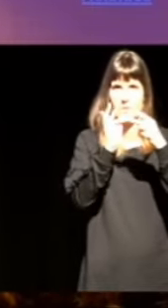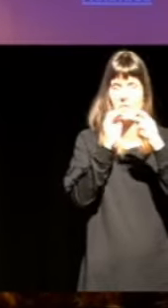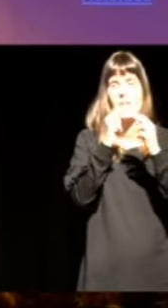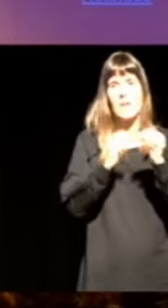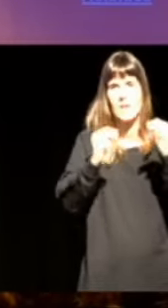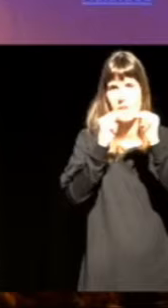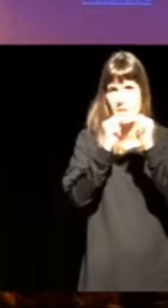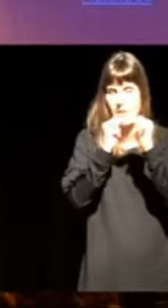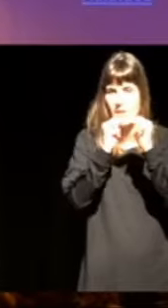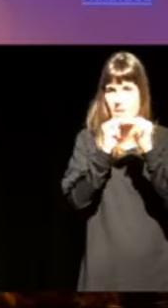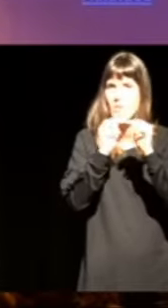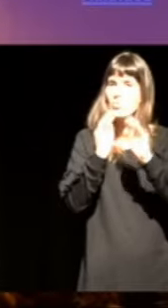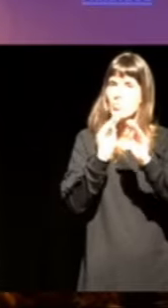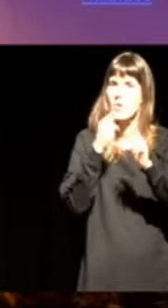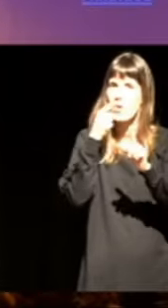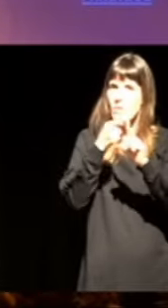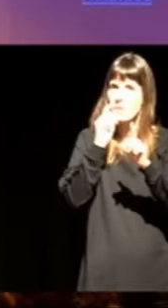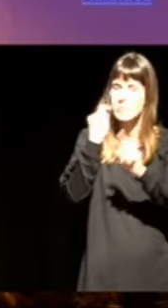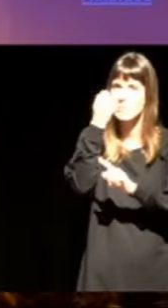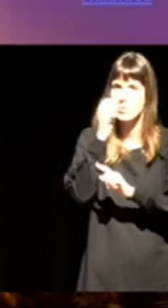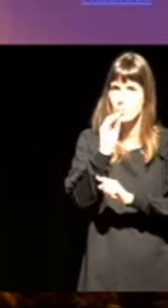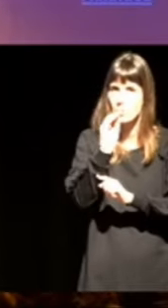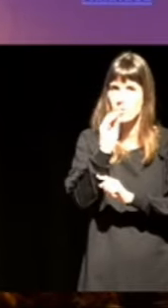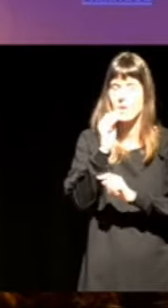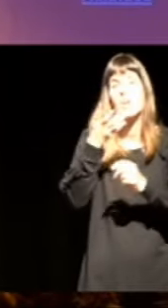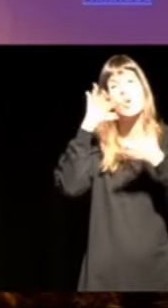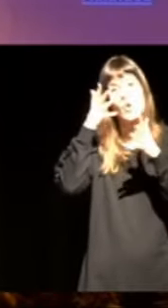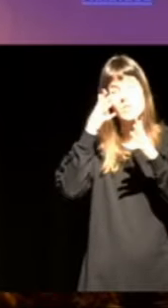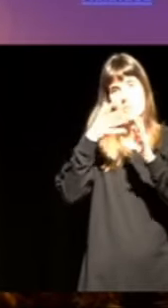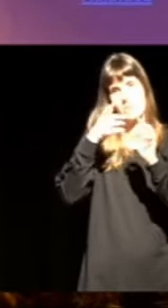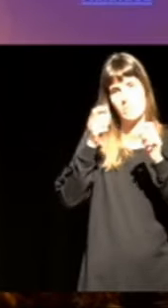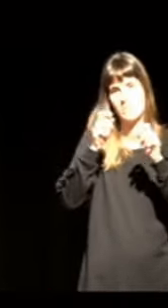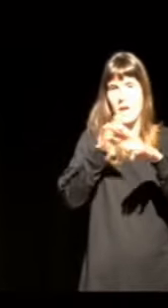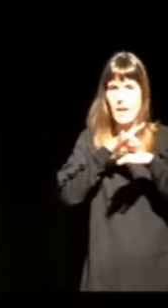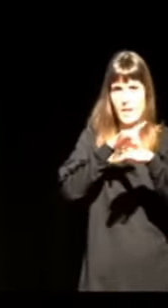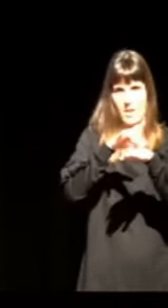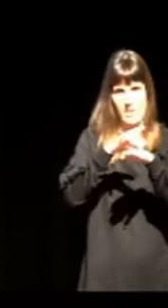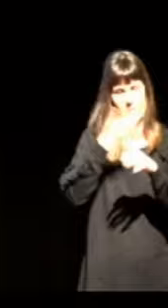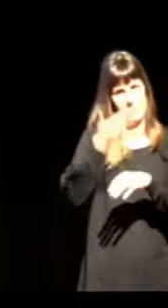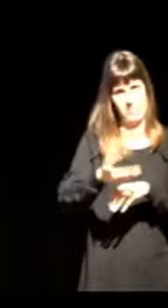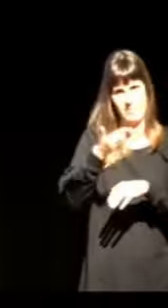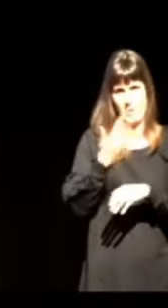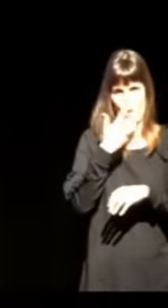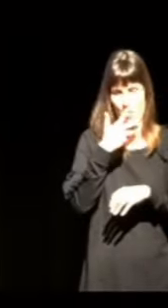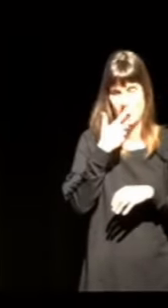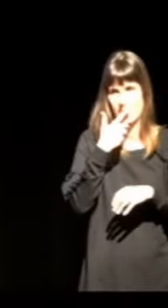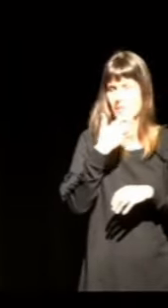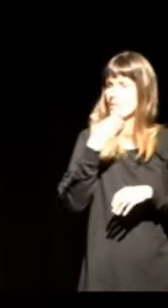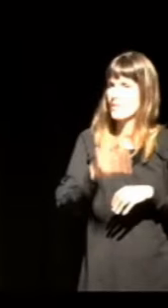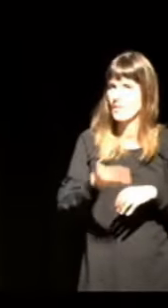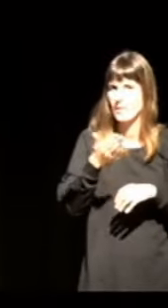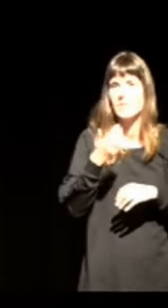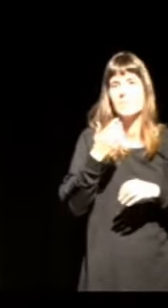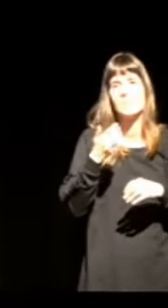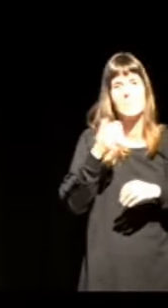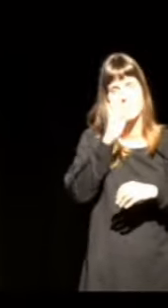mailak bat datoz arauetatik datozen preskrizioekin. Guretzat hau be importantea da. Importantea da hau